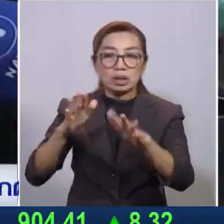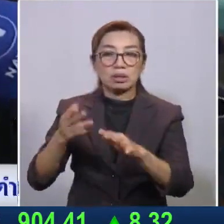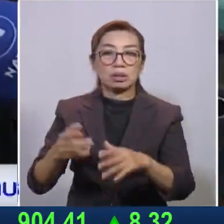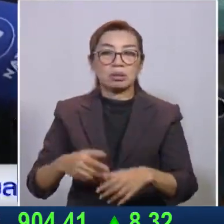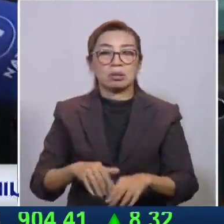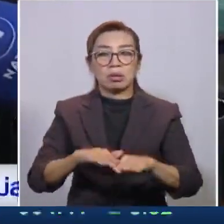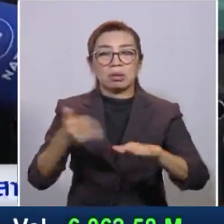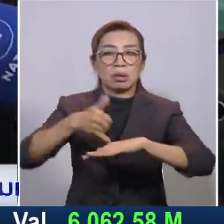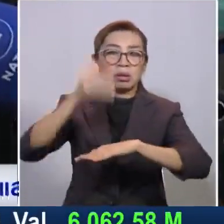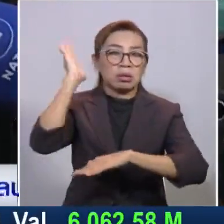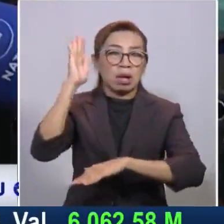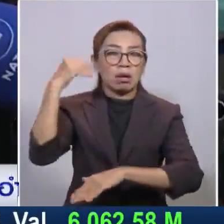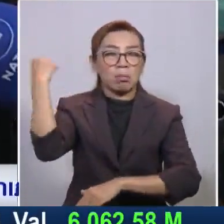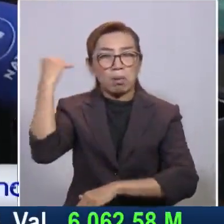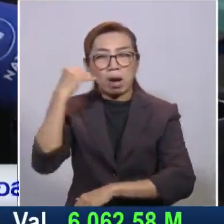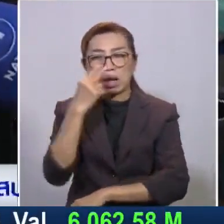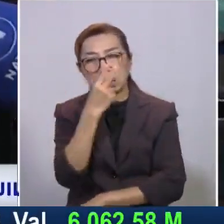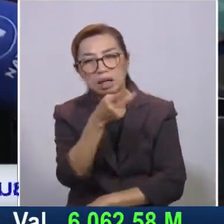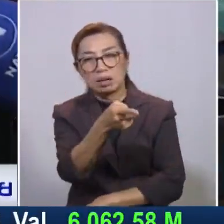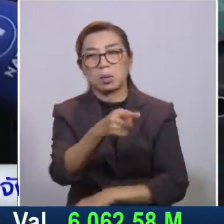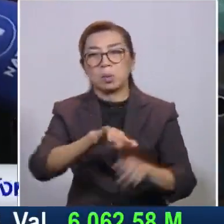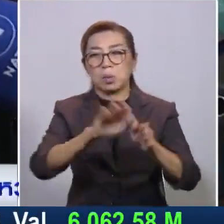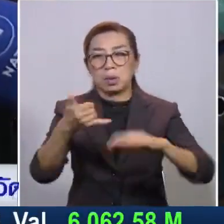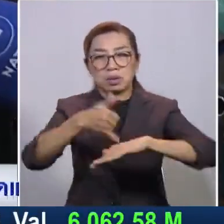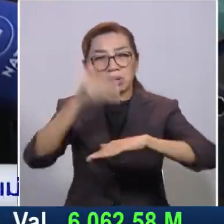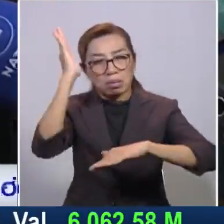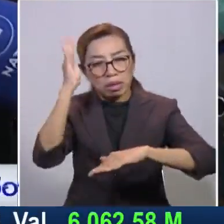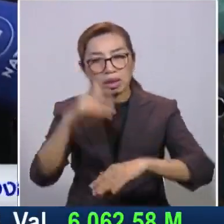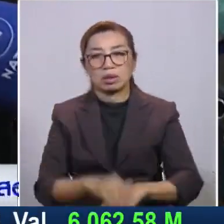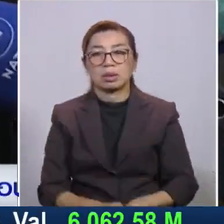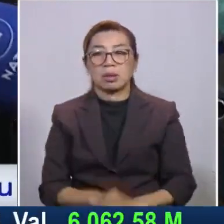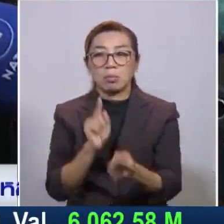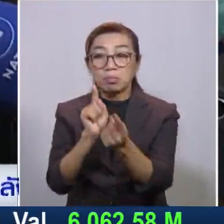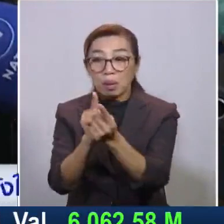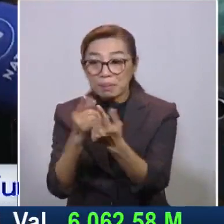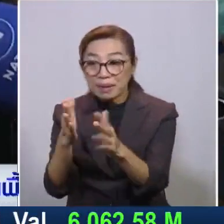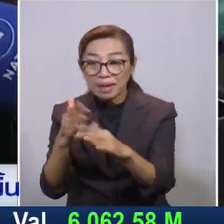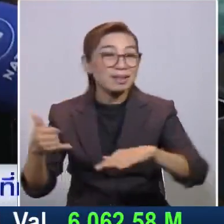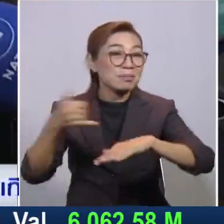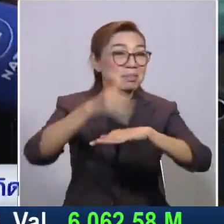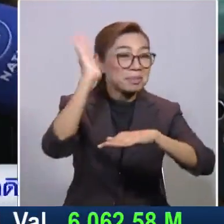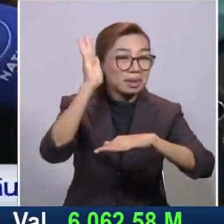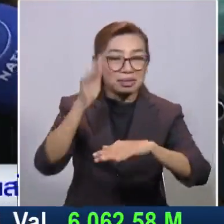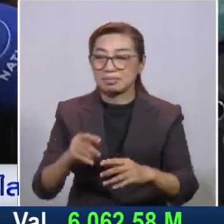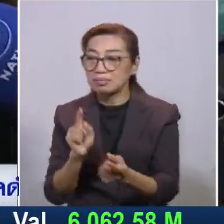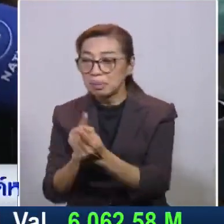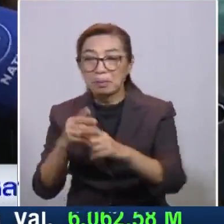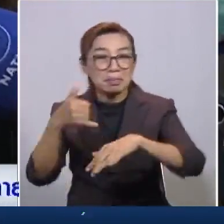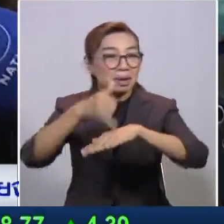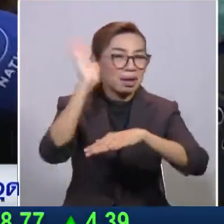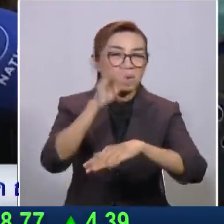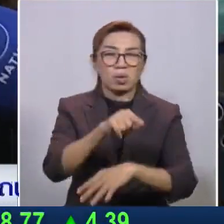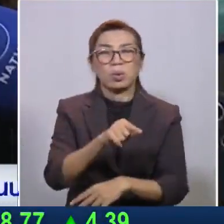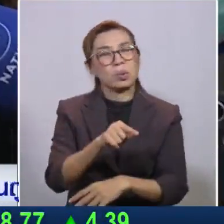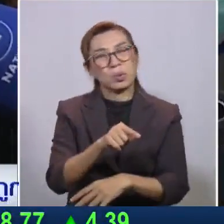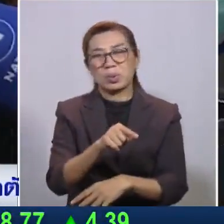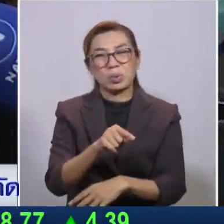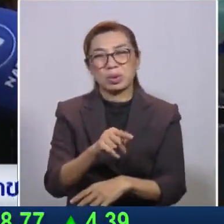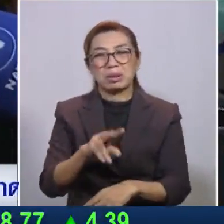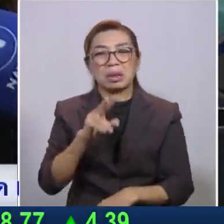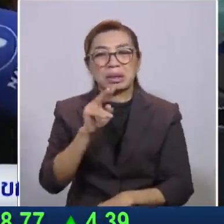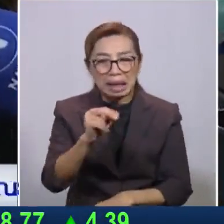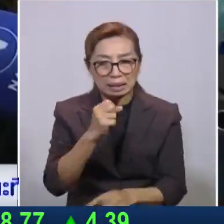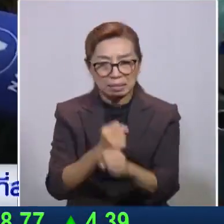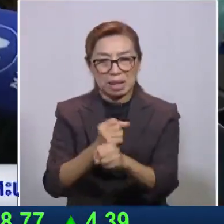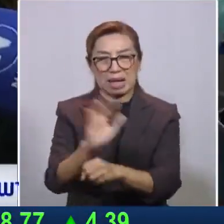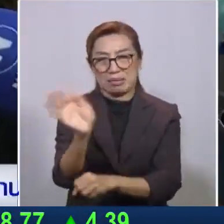ข่าวบ่อยๆอย่างที่ผมเห็นมานะที่เราเห็นนะพอเจอกันทีก็แถลงทีใครมาทีก็แถลงทีอันนี้มันนัดแถลงข่าวไม่ใช่นัดจะท